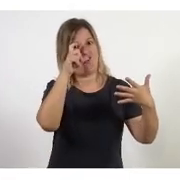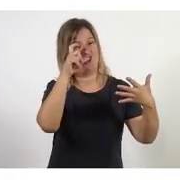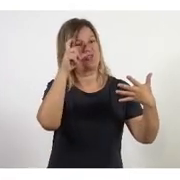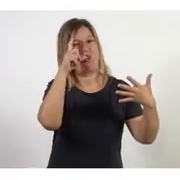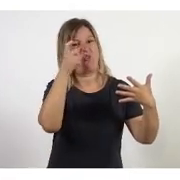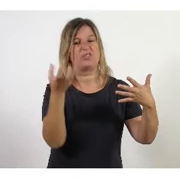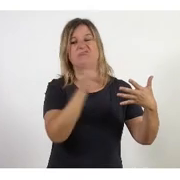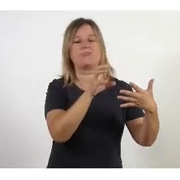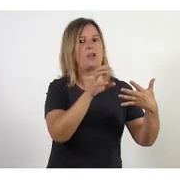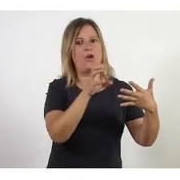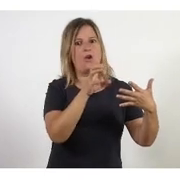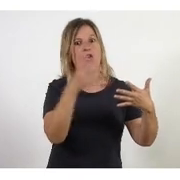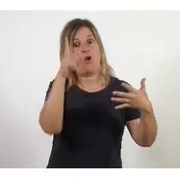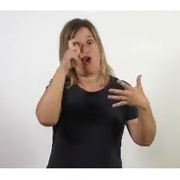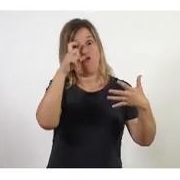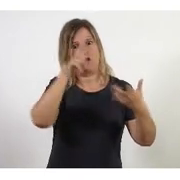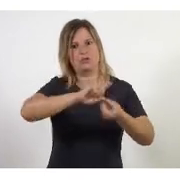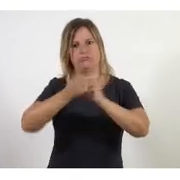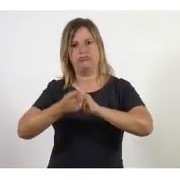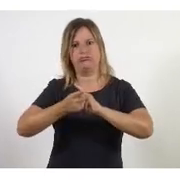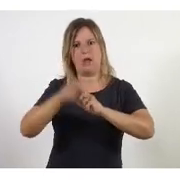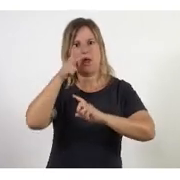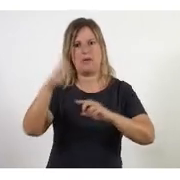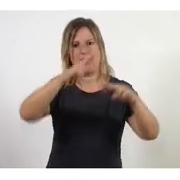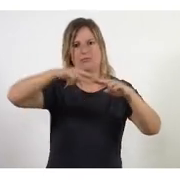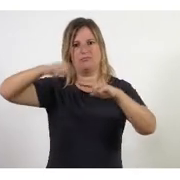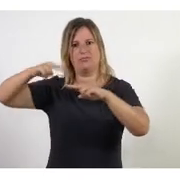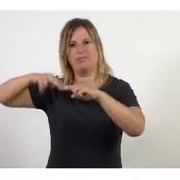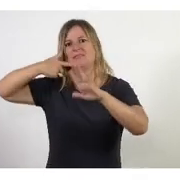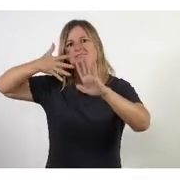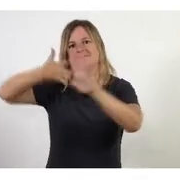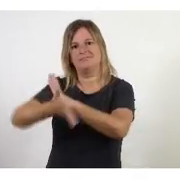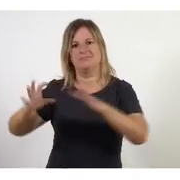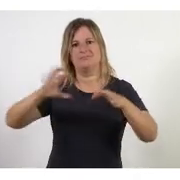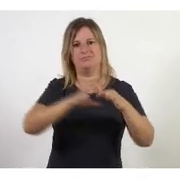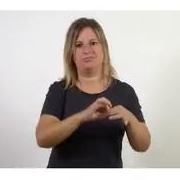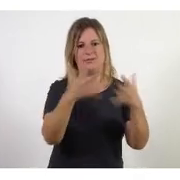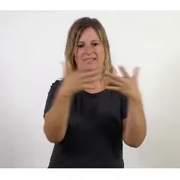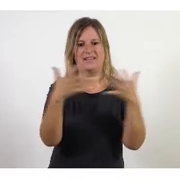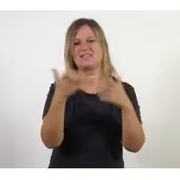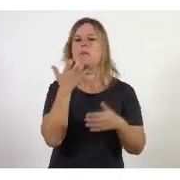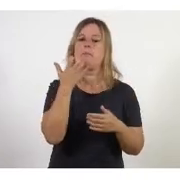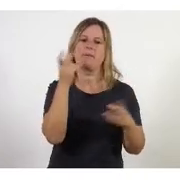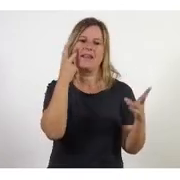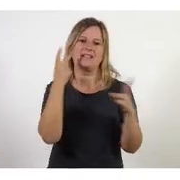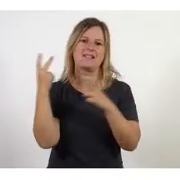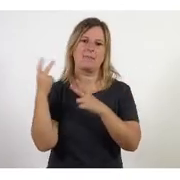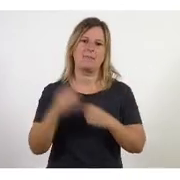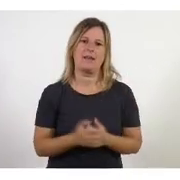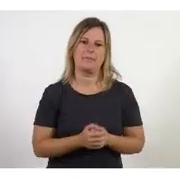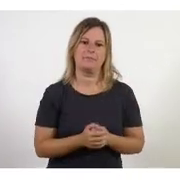aquestes fotos i converteix-les en un vídeo amb les idees clau del text. I fas una cosa com aquesta que us ensenyo aquí. Això fa